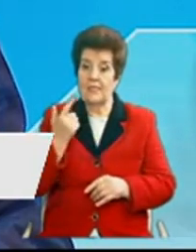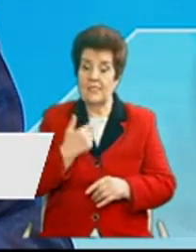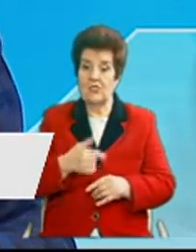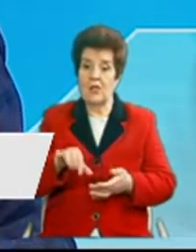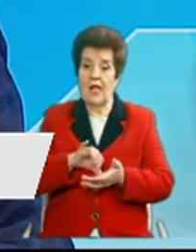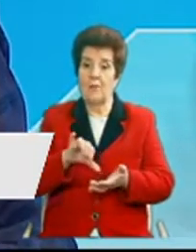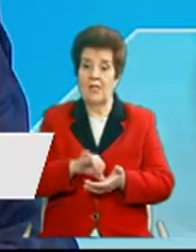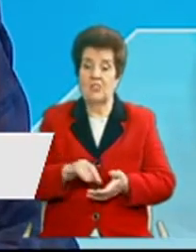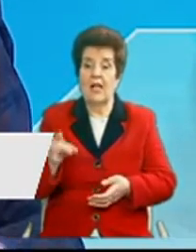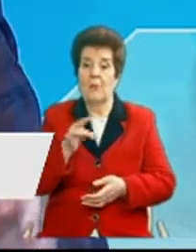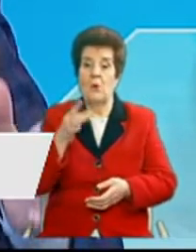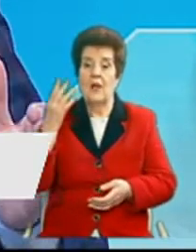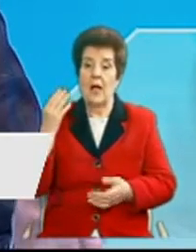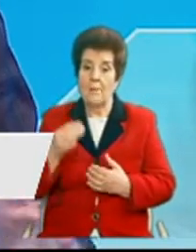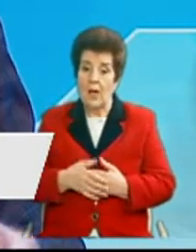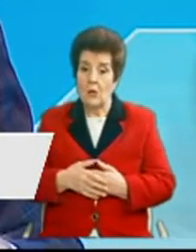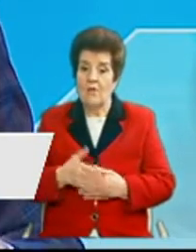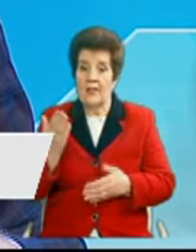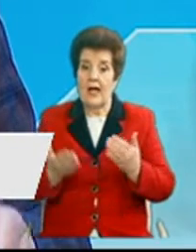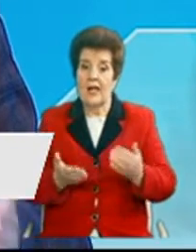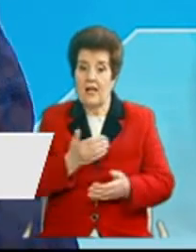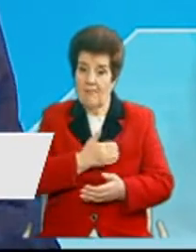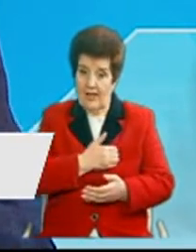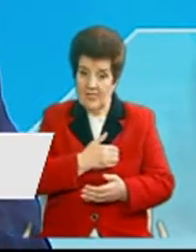reprezintă Republica Moldova. Și dacă vreți un